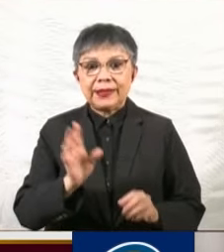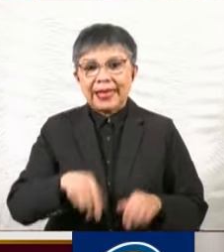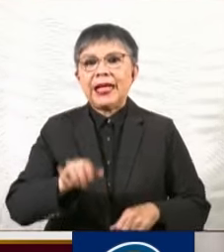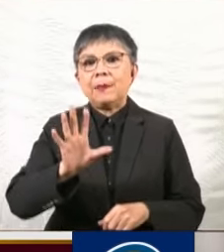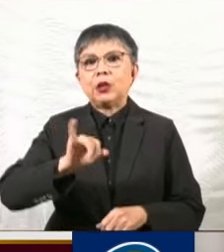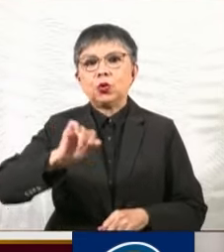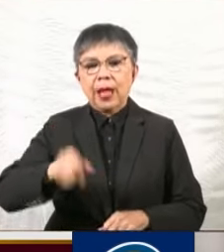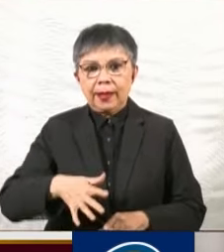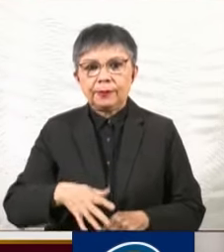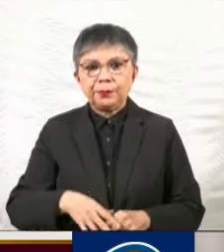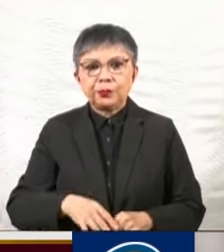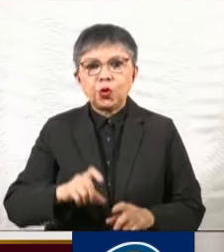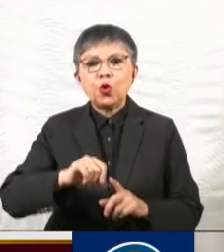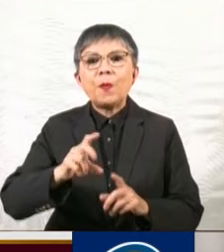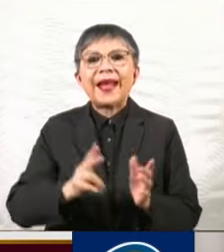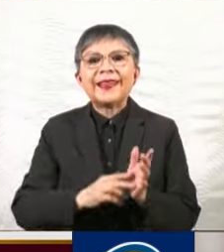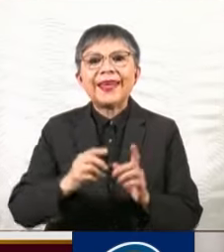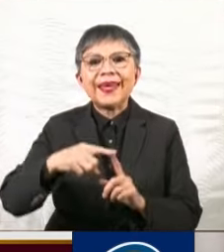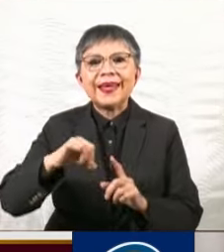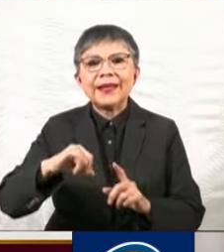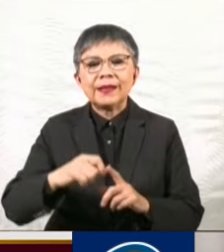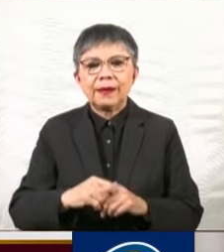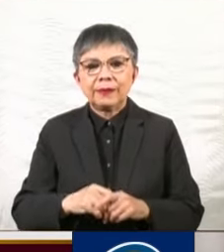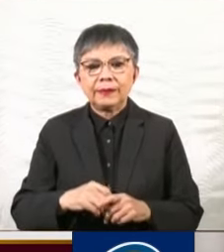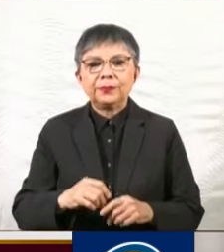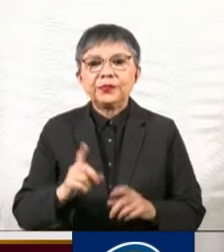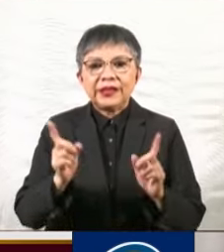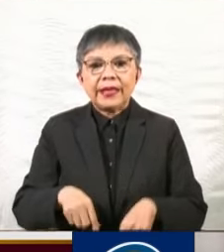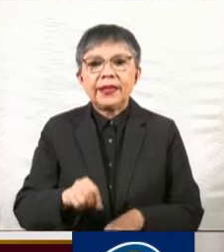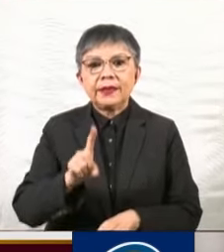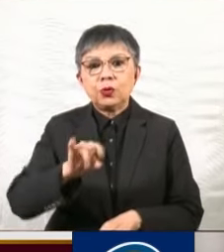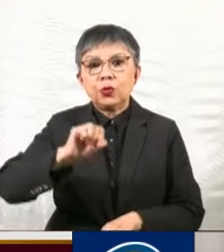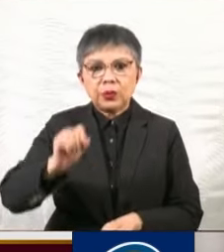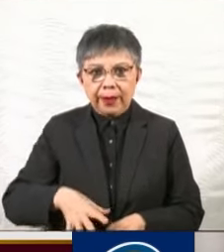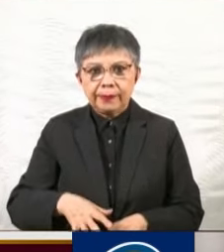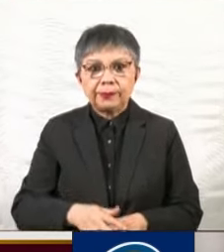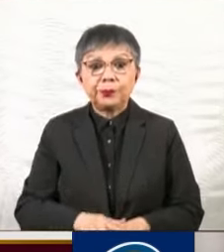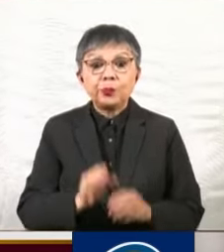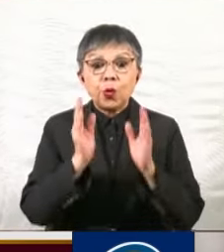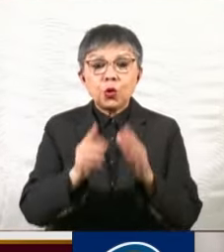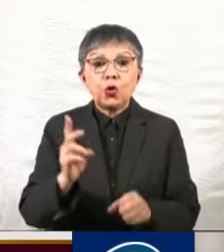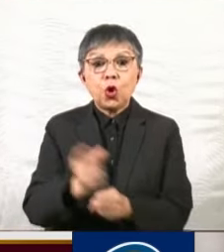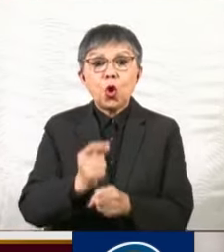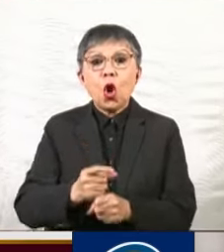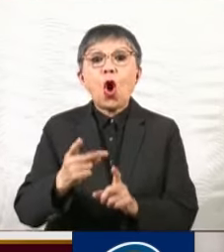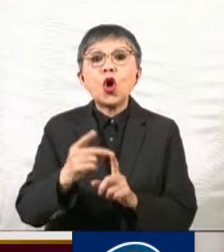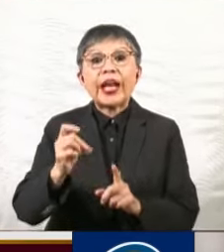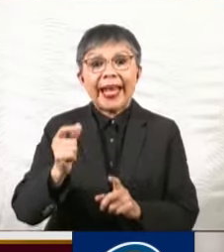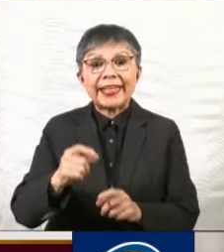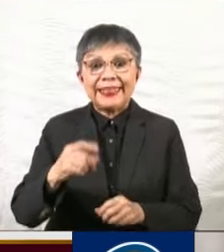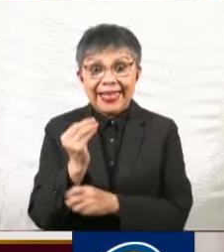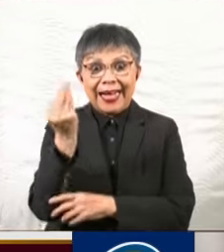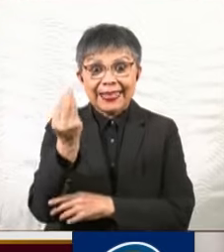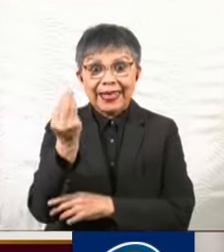juta kemudian jumatik dan Dasa Wisma dari r00.000 menjadi R juta kepada guru honorer Jakarta sekarang